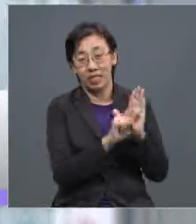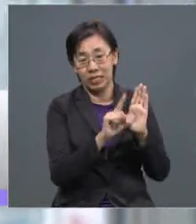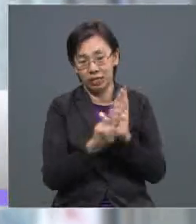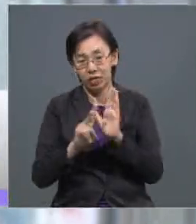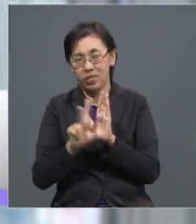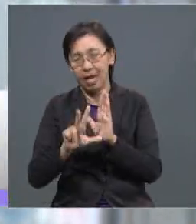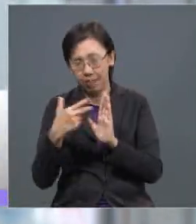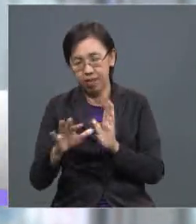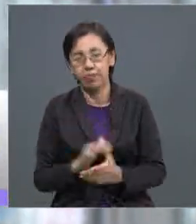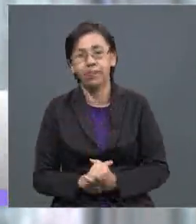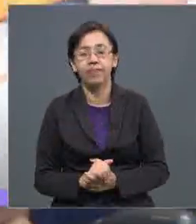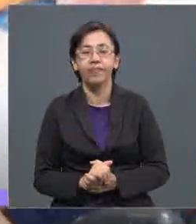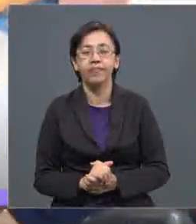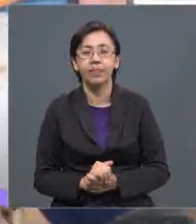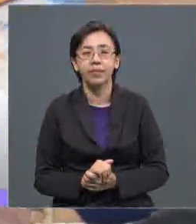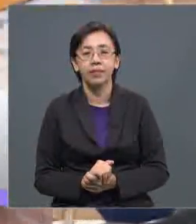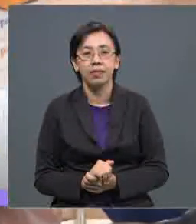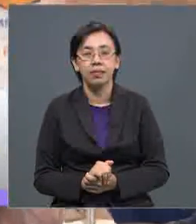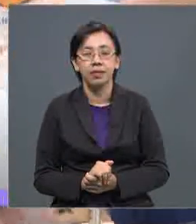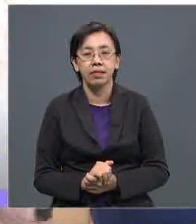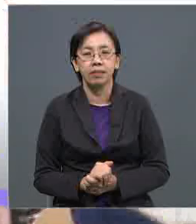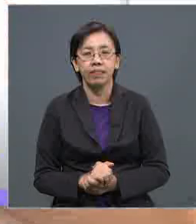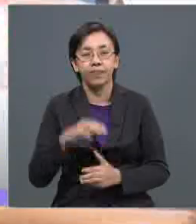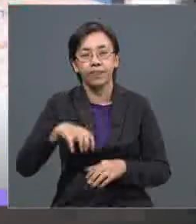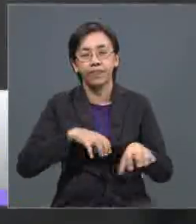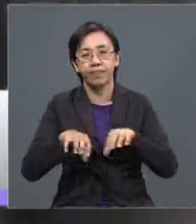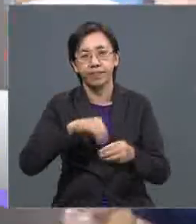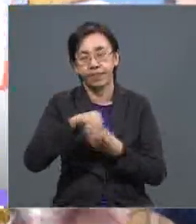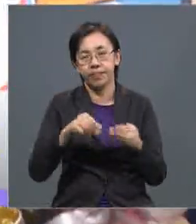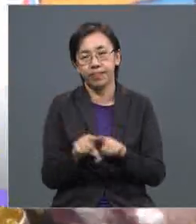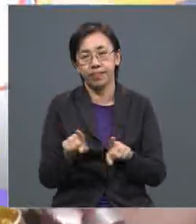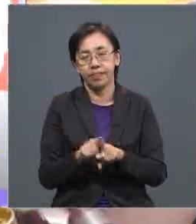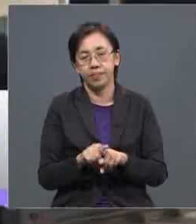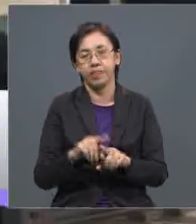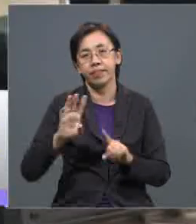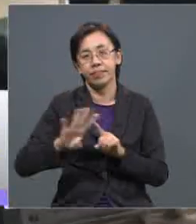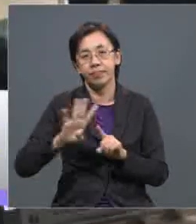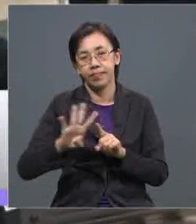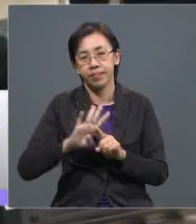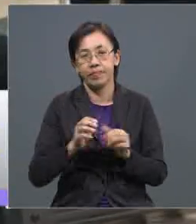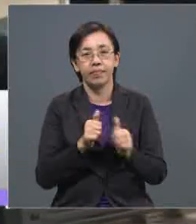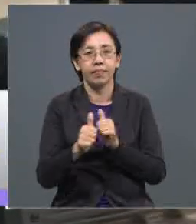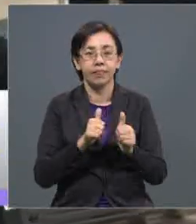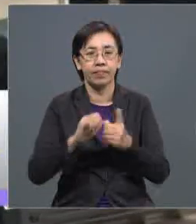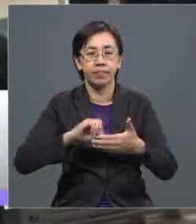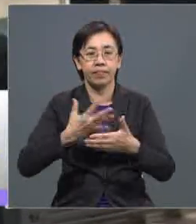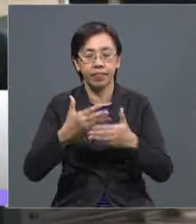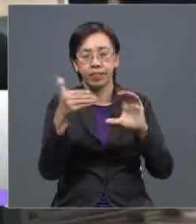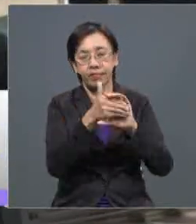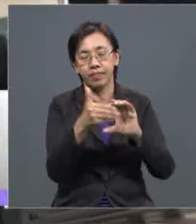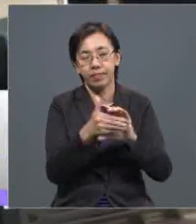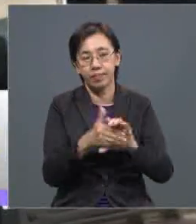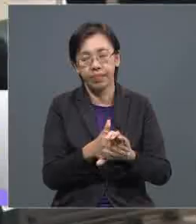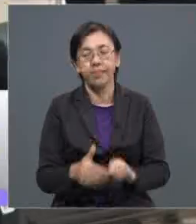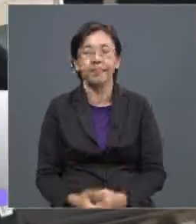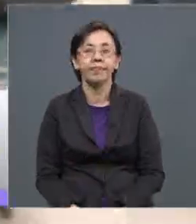ครับนอกจากนี้ยังมีน้องกฤตนัทเงินอินคณะบริหารธุรกิจเช่นกันที่คว้าอันดับที่4ของการแข่งขันโปรแกรม Microsoft